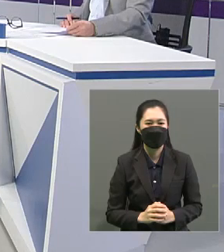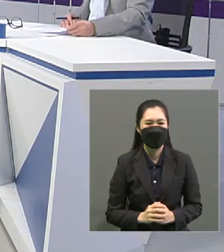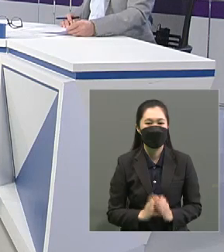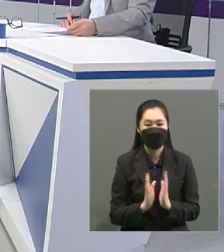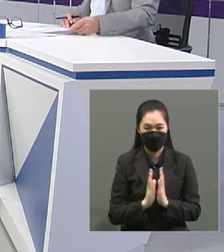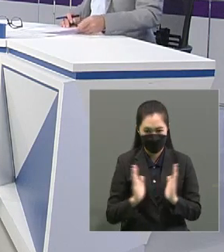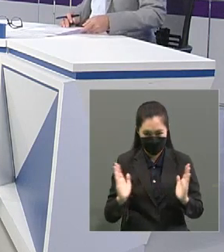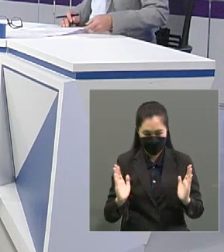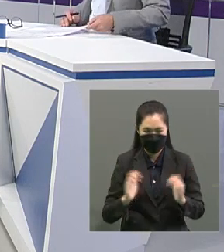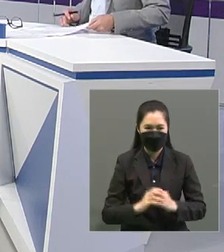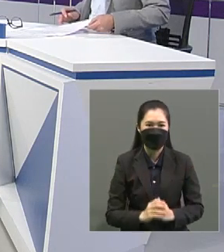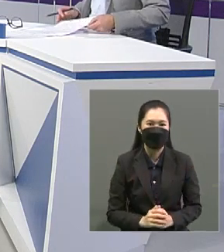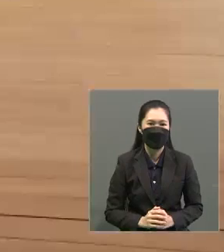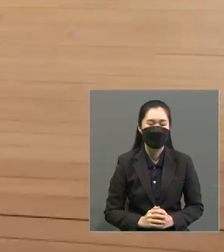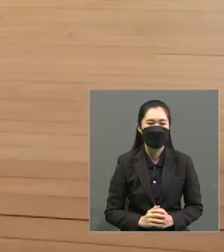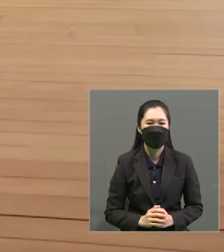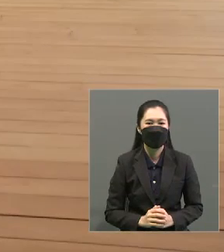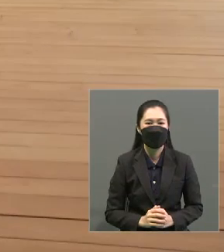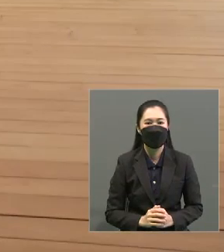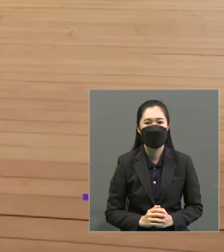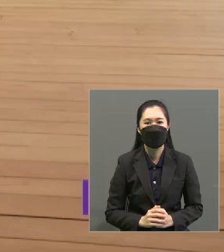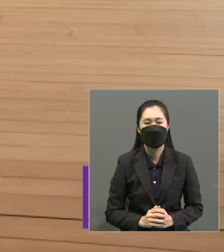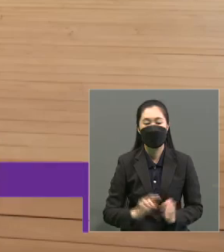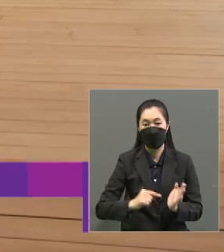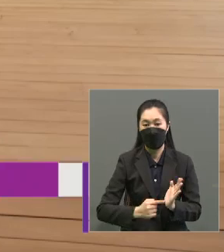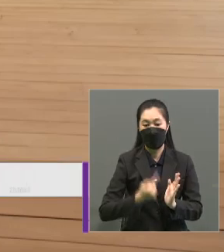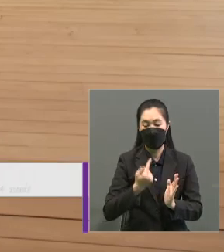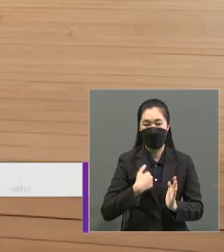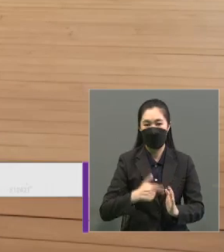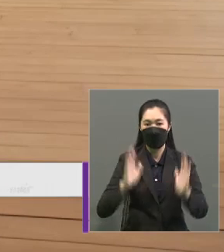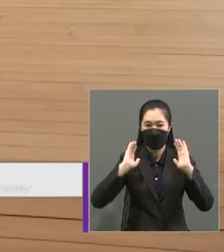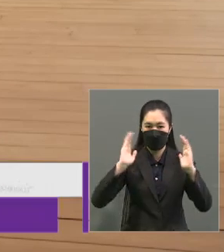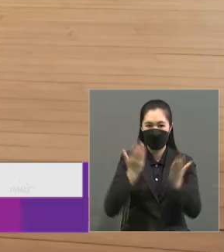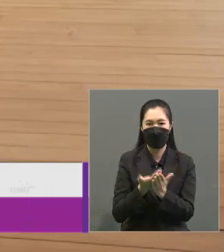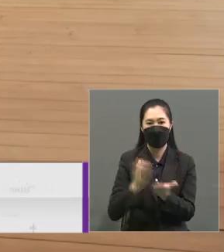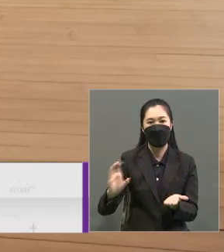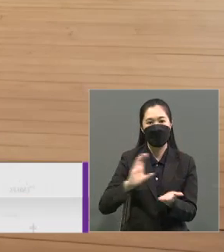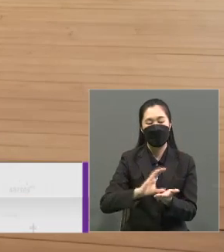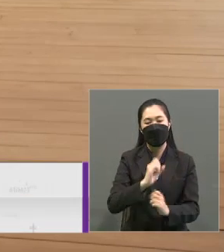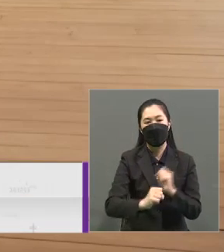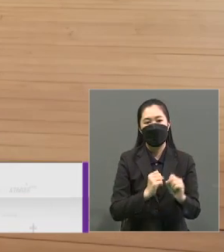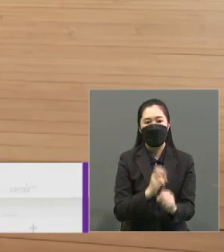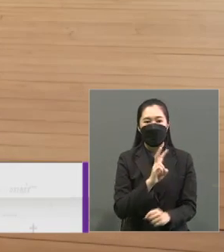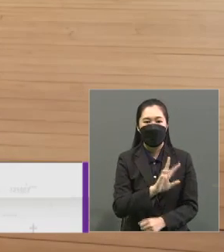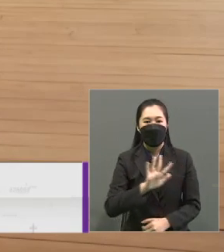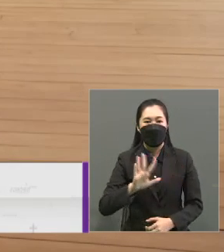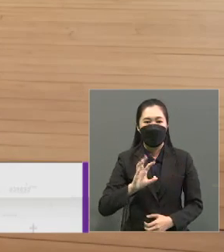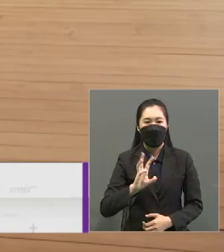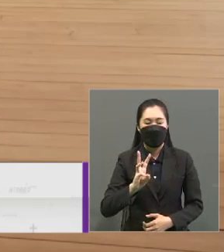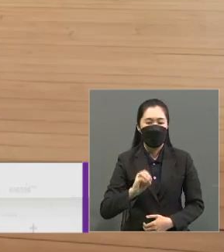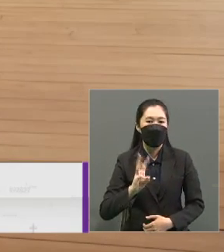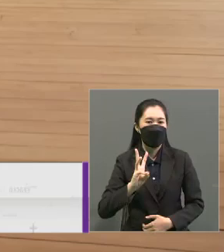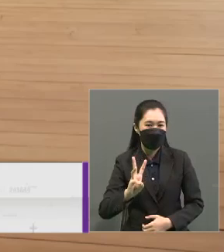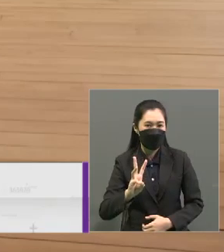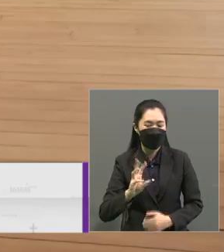ขอบคุณค่ะคุณวีรศักดิ์คุณปฐมาภรณ์คะยังไม่ทันเริ่มการอภิปรายงบประมาณรายจ่ายประจำปี2565เลย66